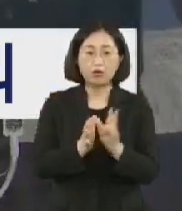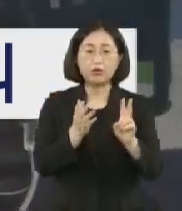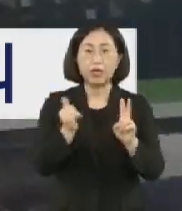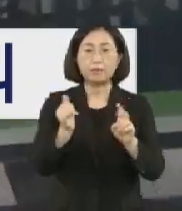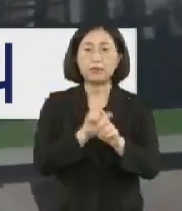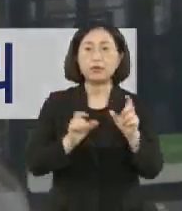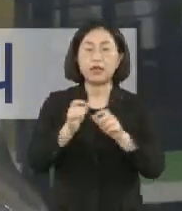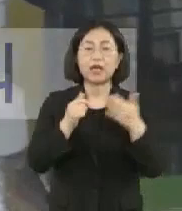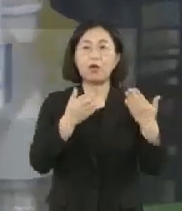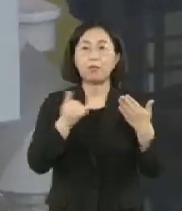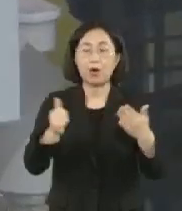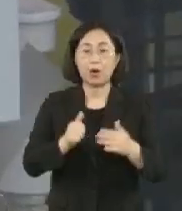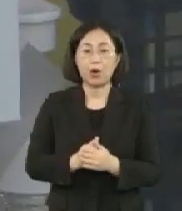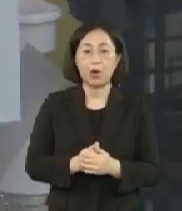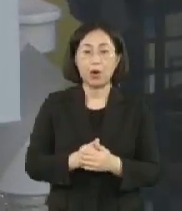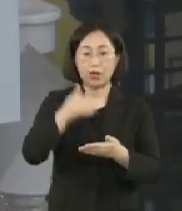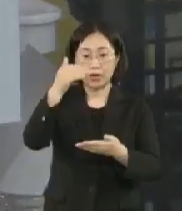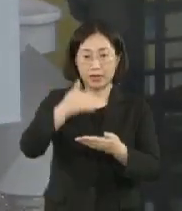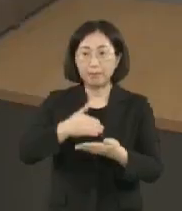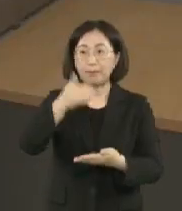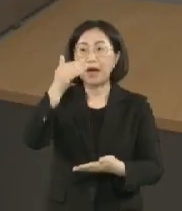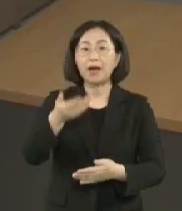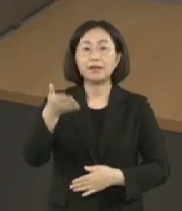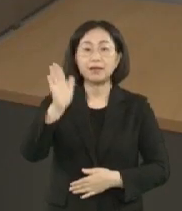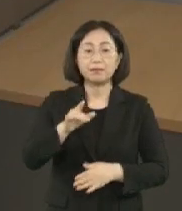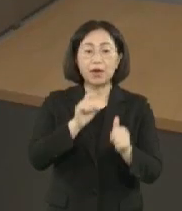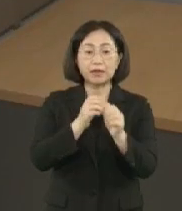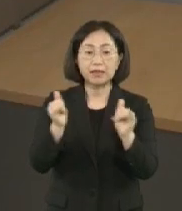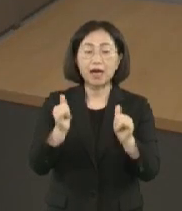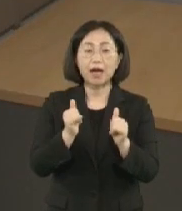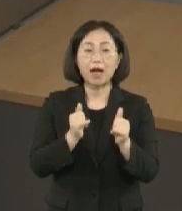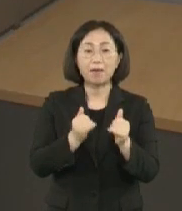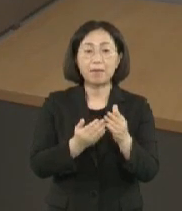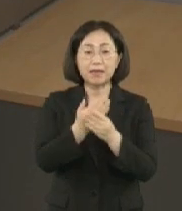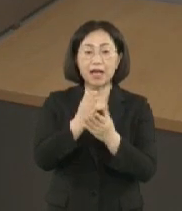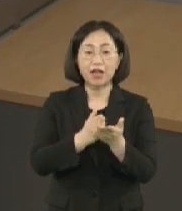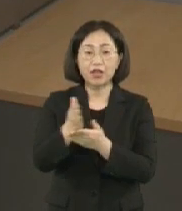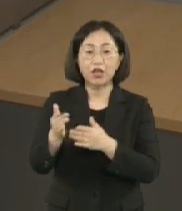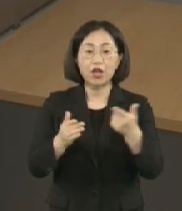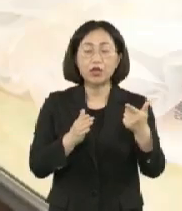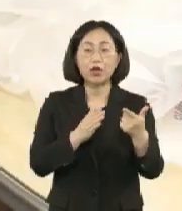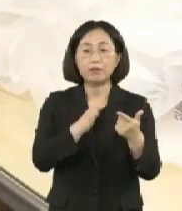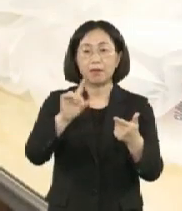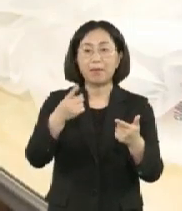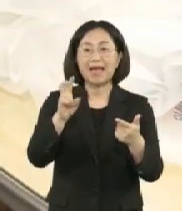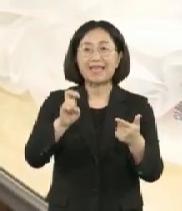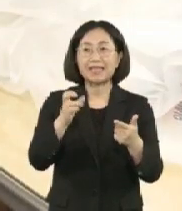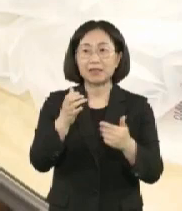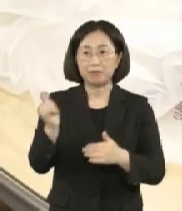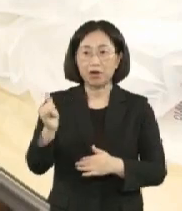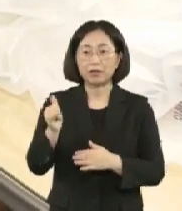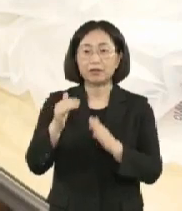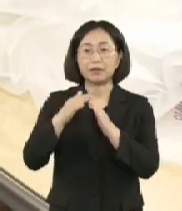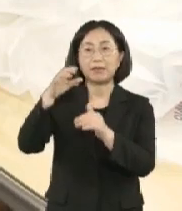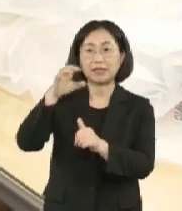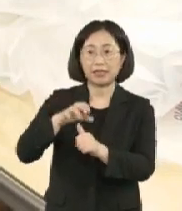9명으로 늘었습니다. 청사 폐쇄는 해제됐지만 확진자가 발생한 6개 부서 직원 120명은 전원